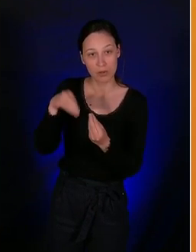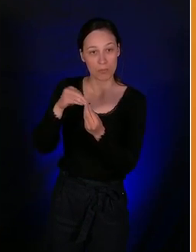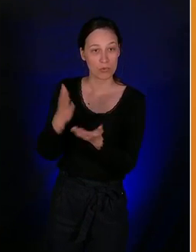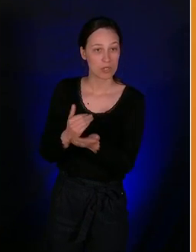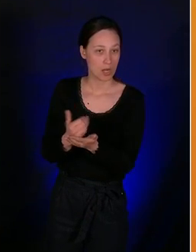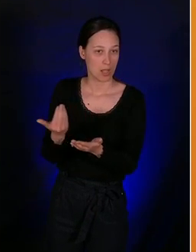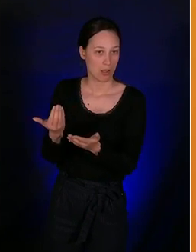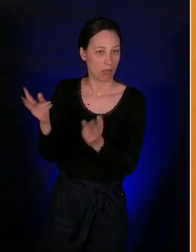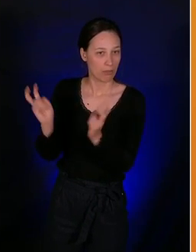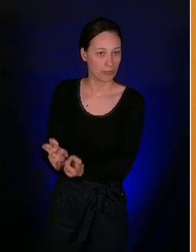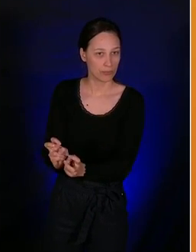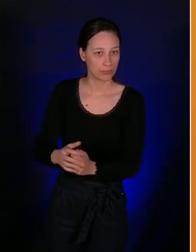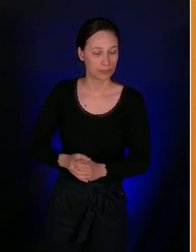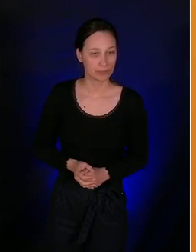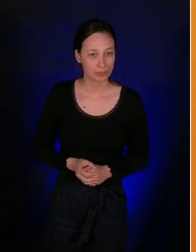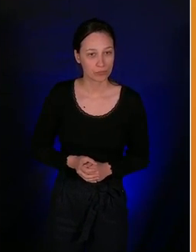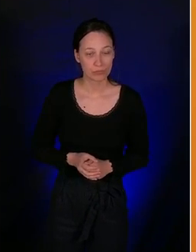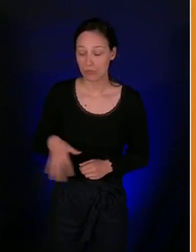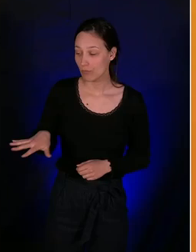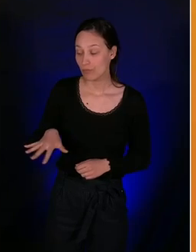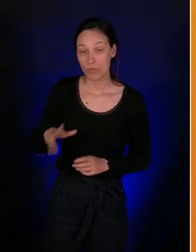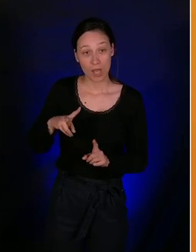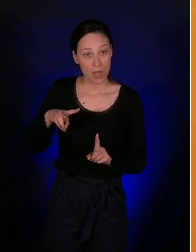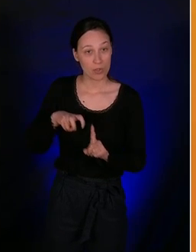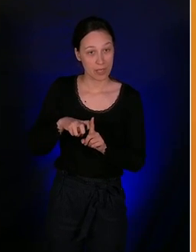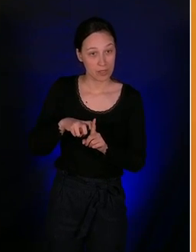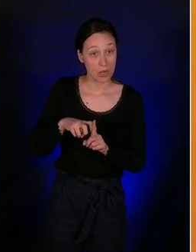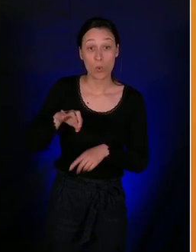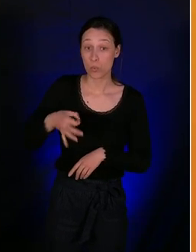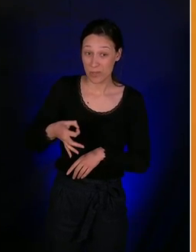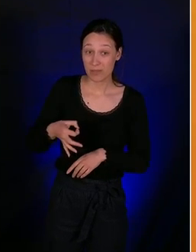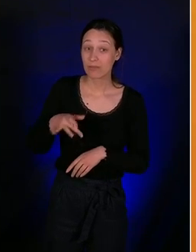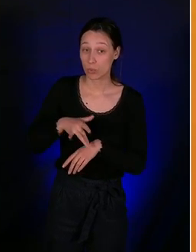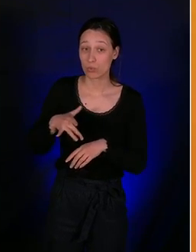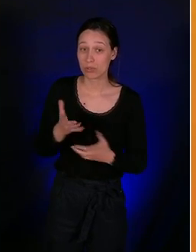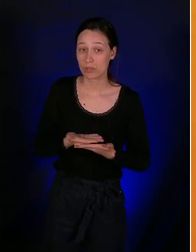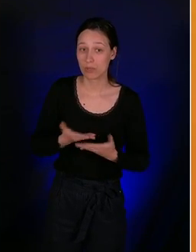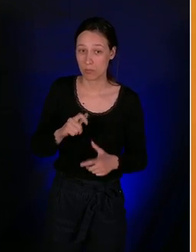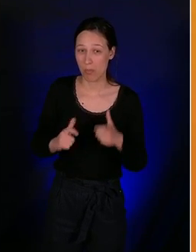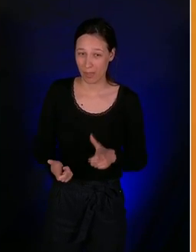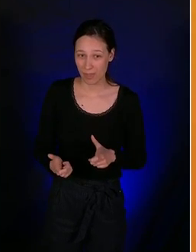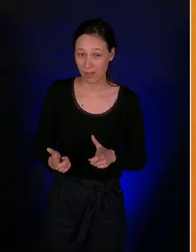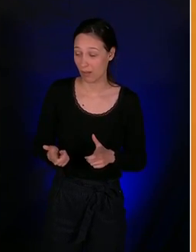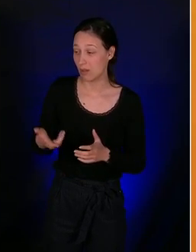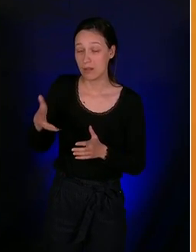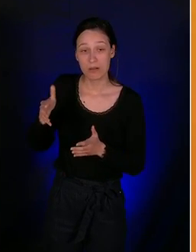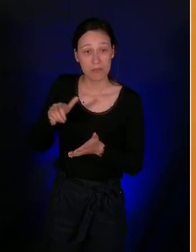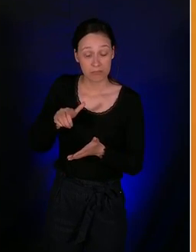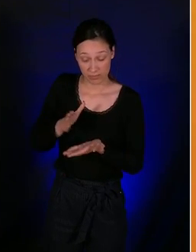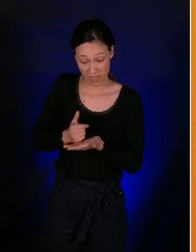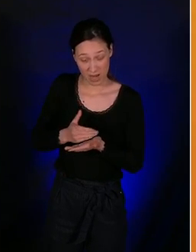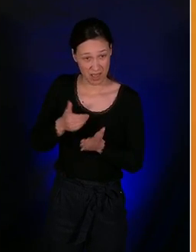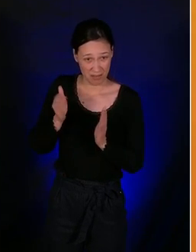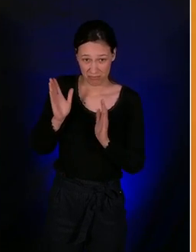Les AESH sont donc précaires, mal payés et non considérés parce qu'elles sont